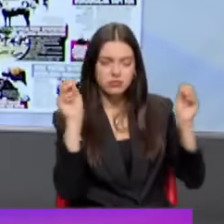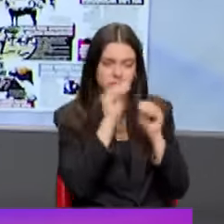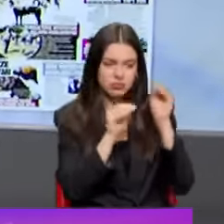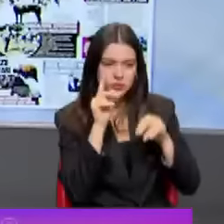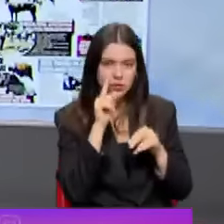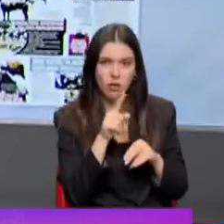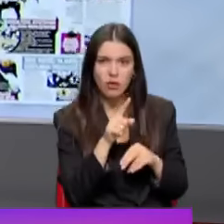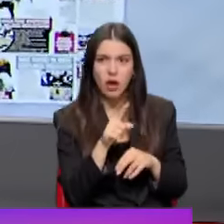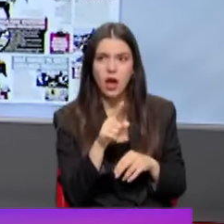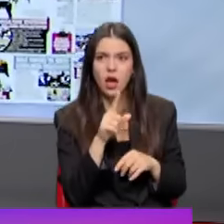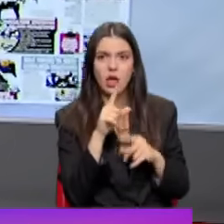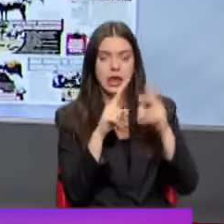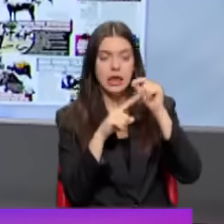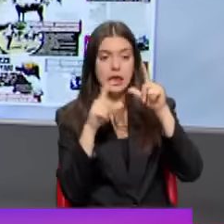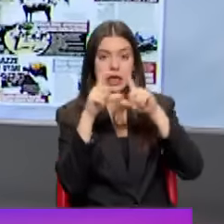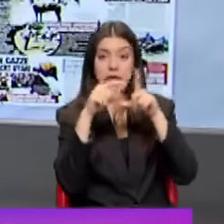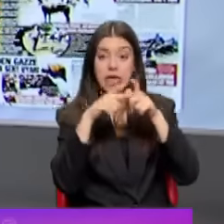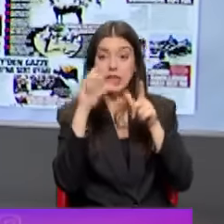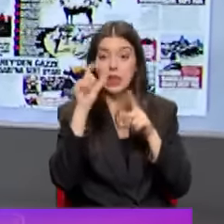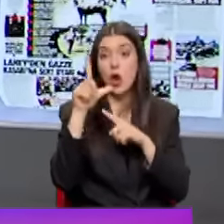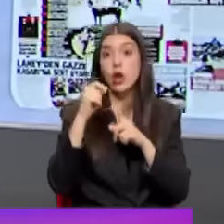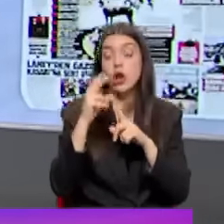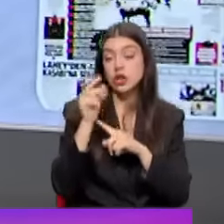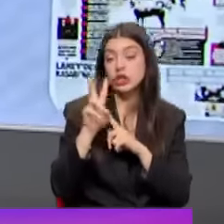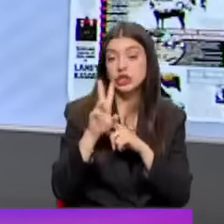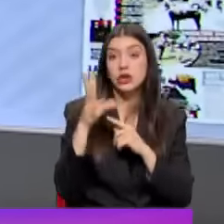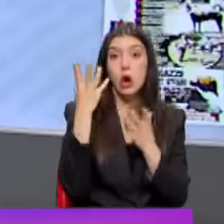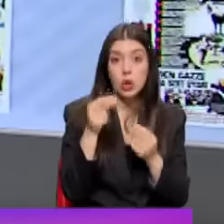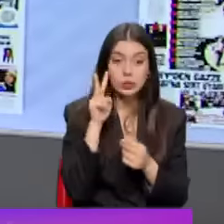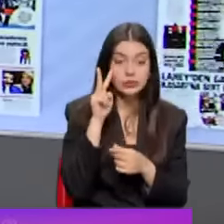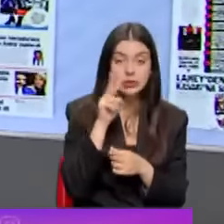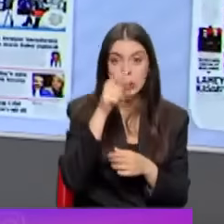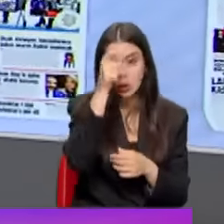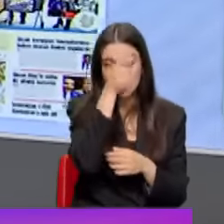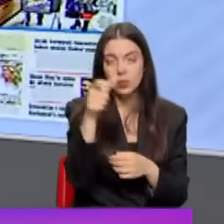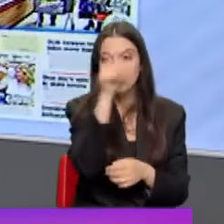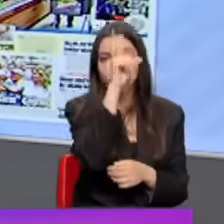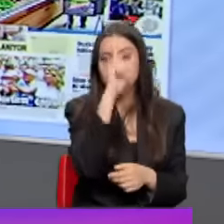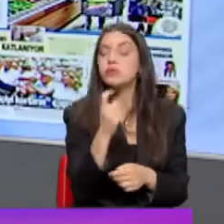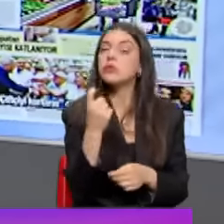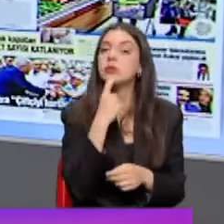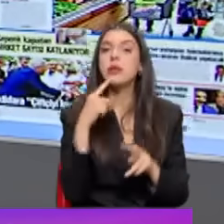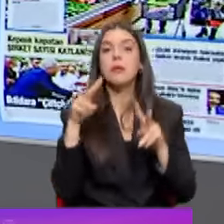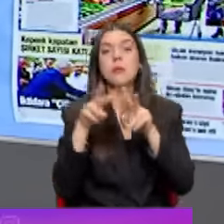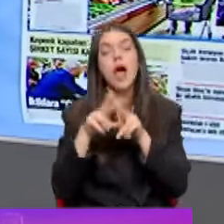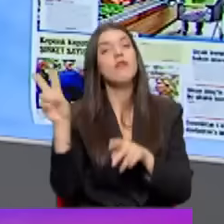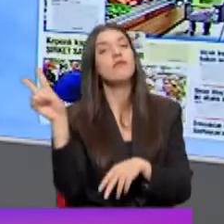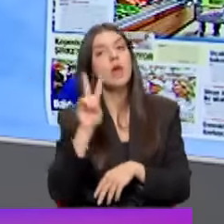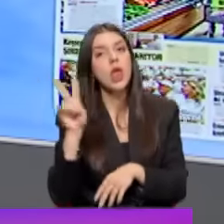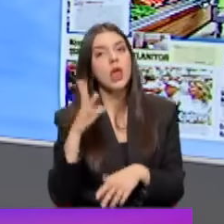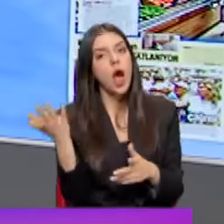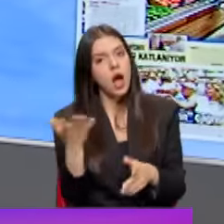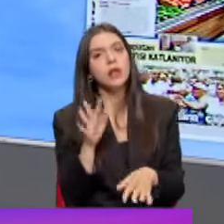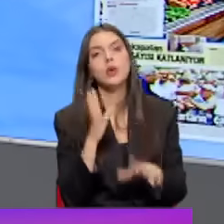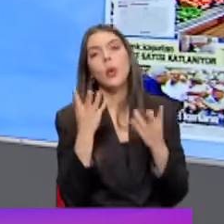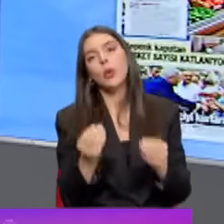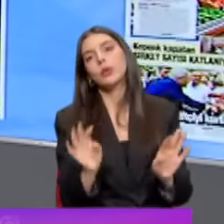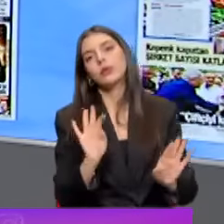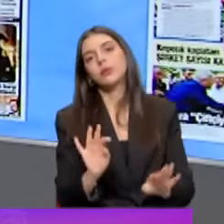ideolojik olduğu apacı ortada olan Türkiye yüzyılı Maarif modeli artık